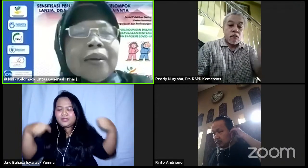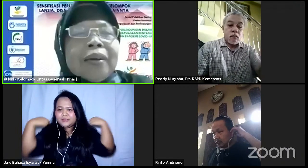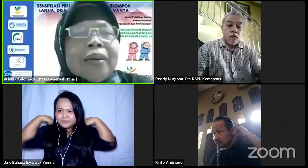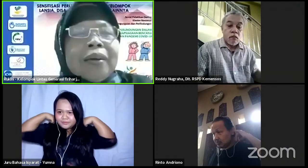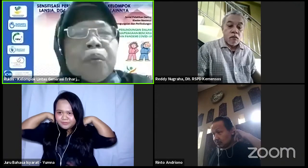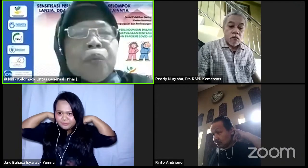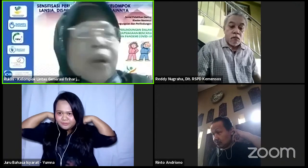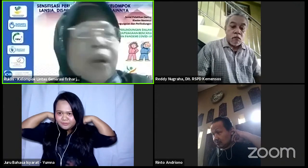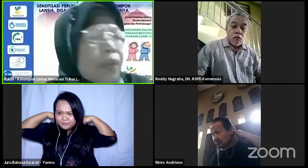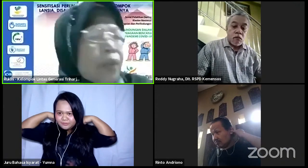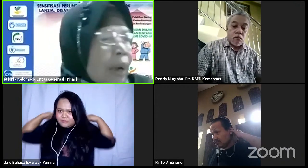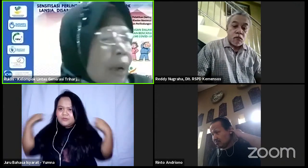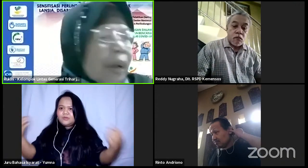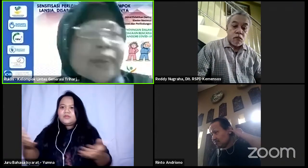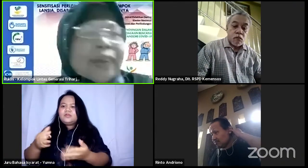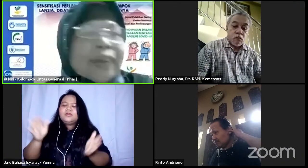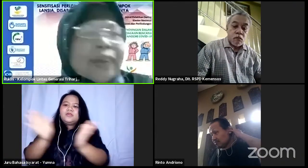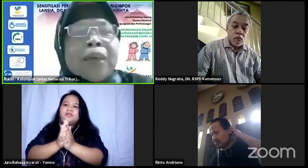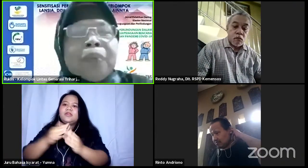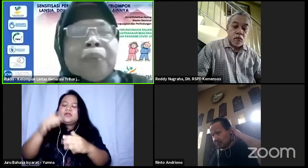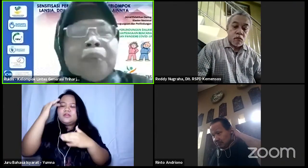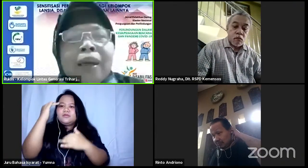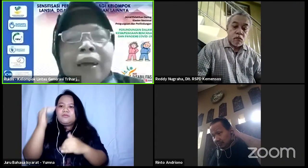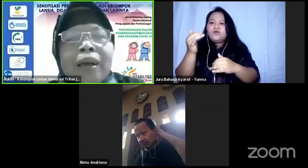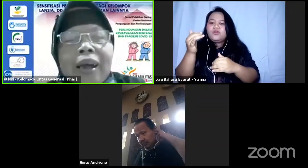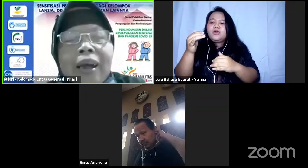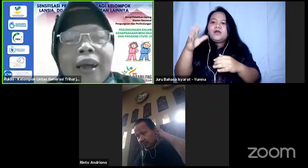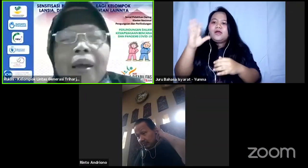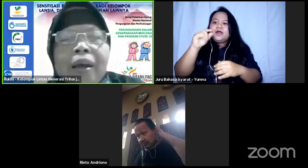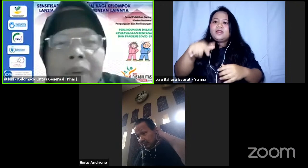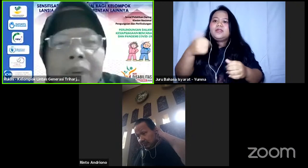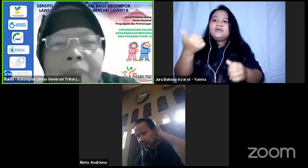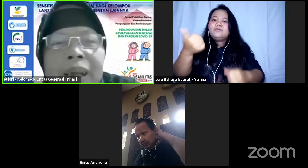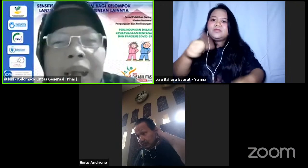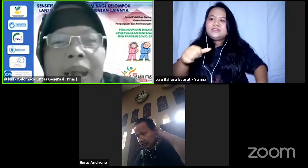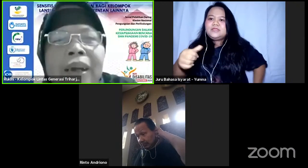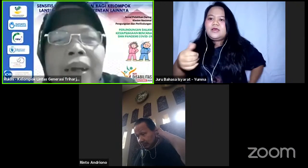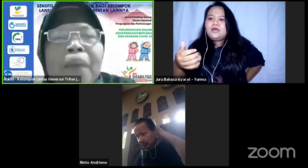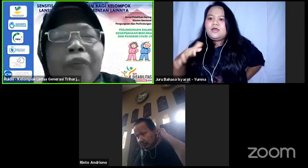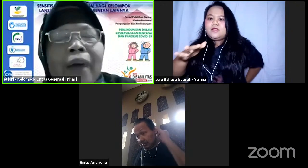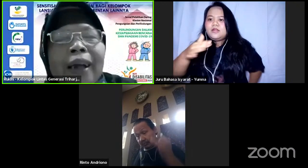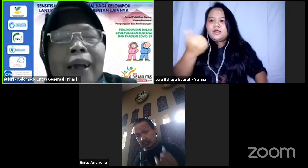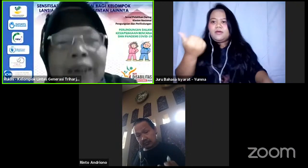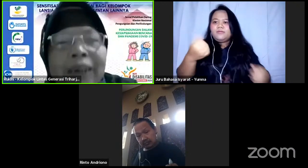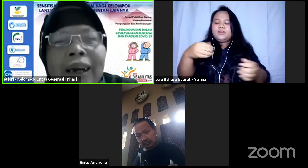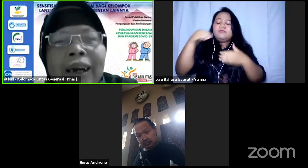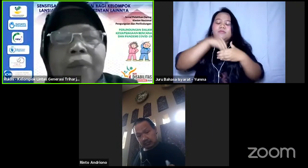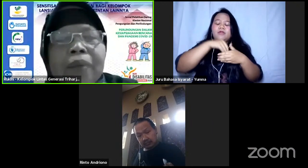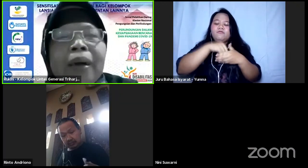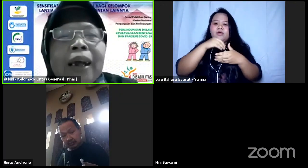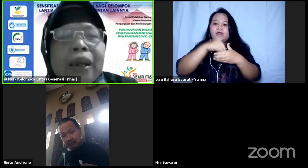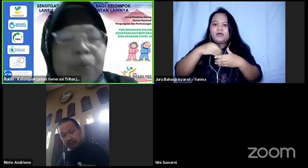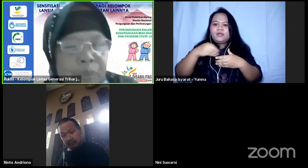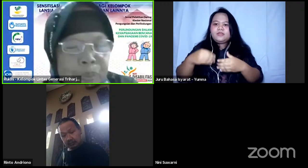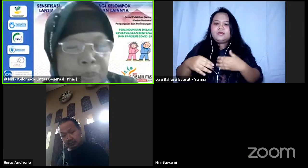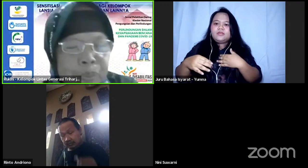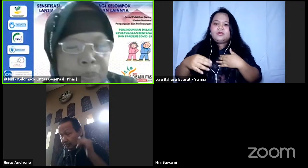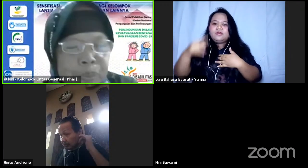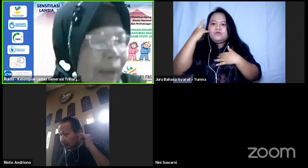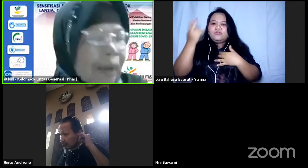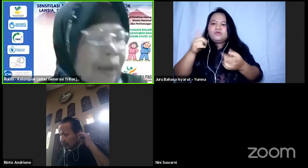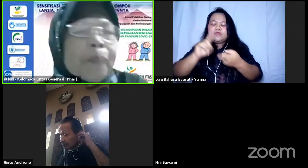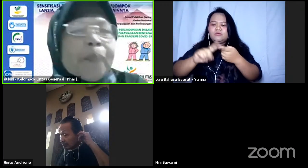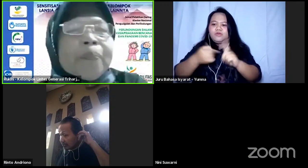Dan mudah-mudahan pada saat ini bisa mendapatkan ada manfaatnya pada Ibu-Ibu